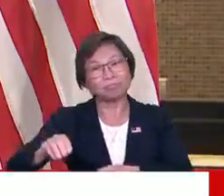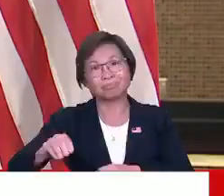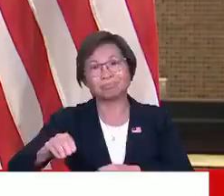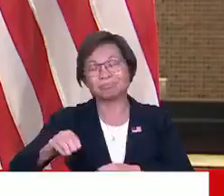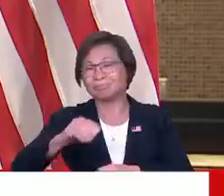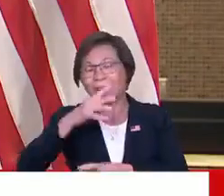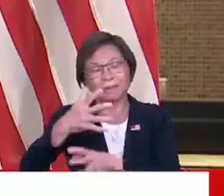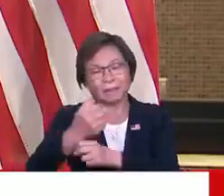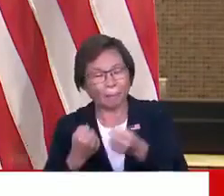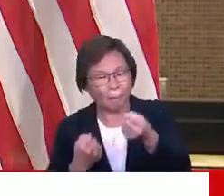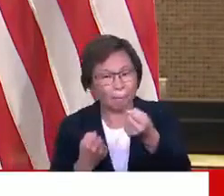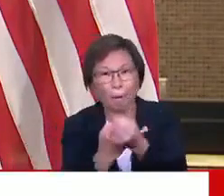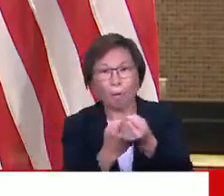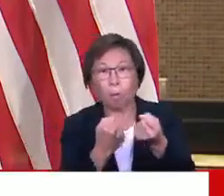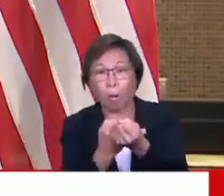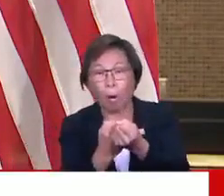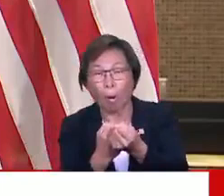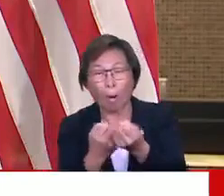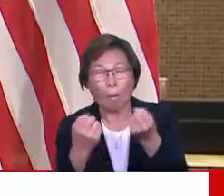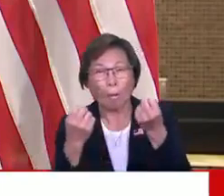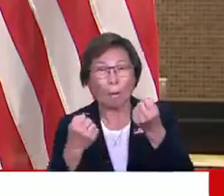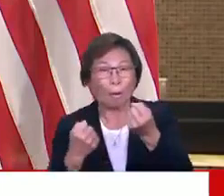penetapan kepercayaan